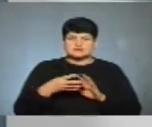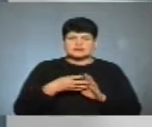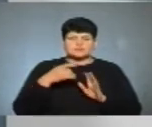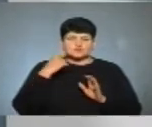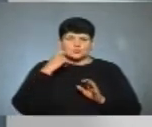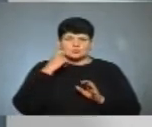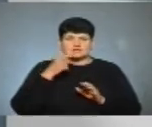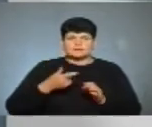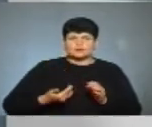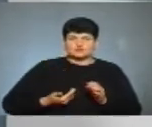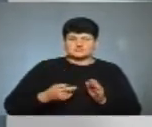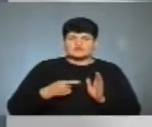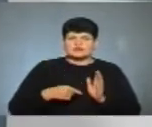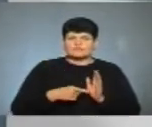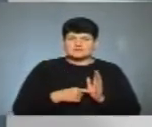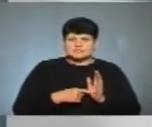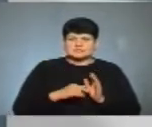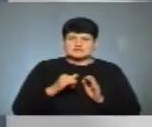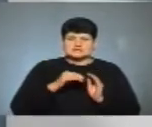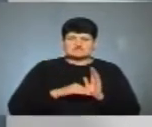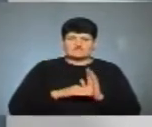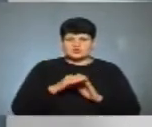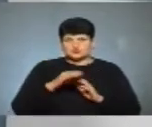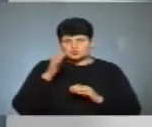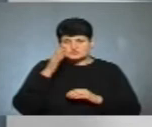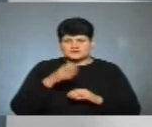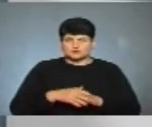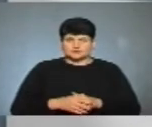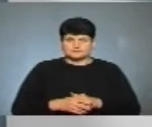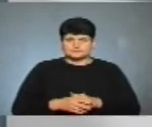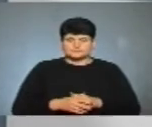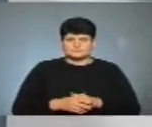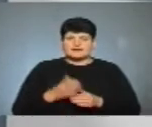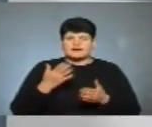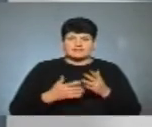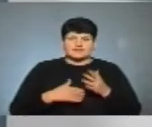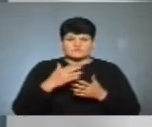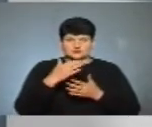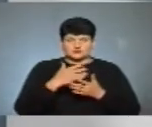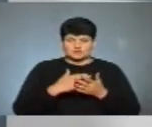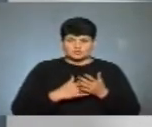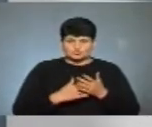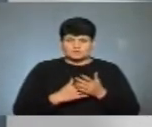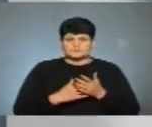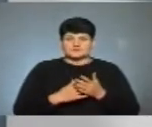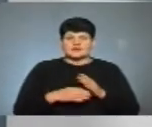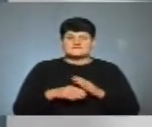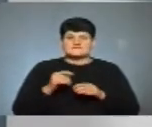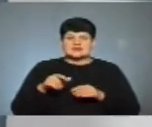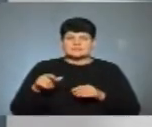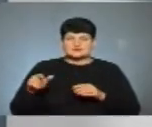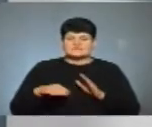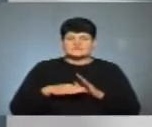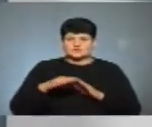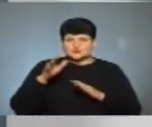років, яка проживає в місті і з вищою освітою. Але в структурі ми сказали, що виборців з